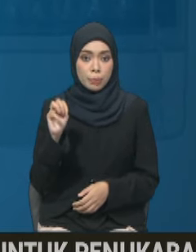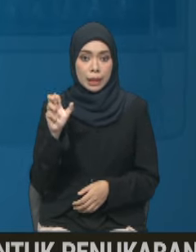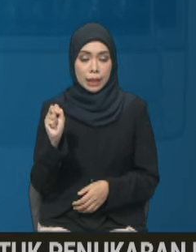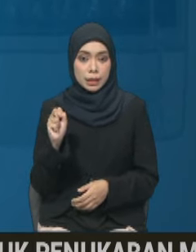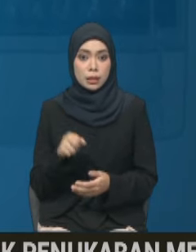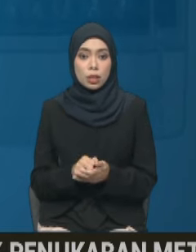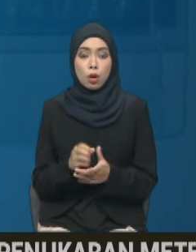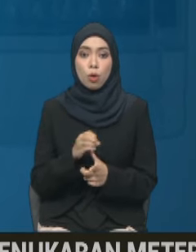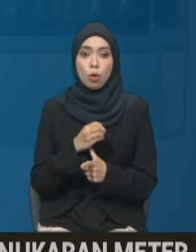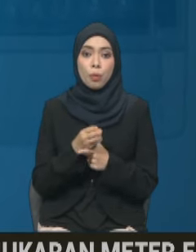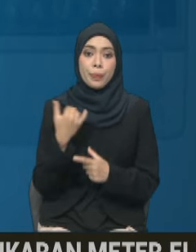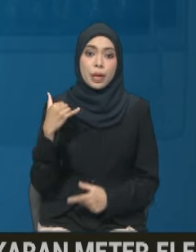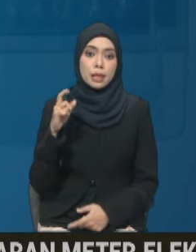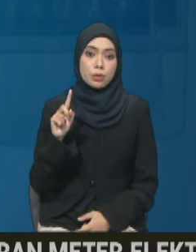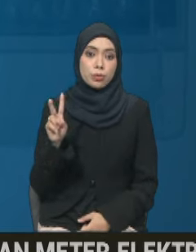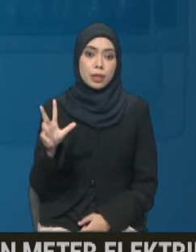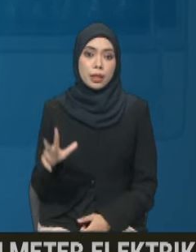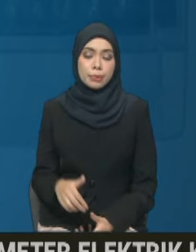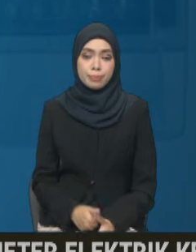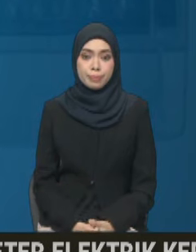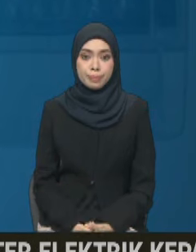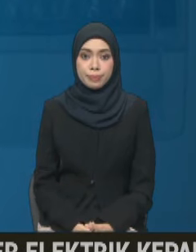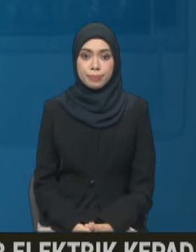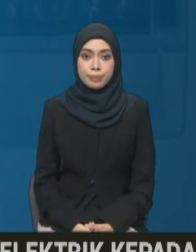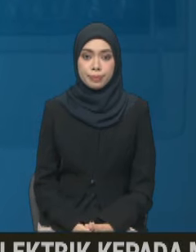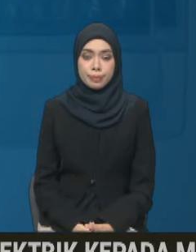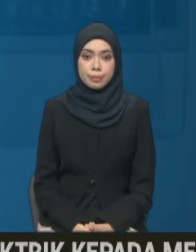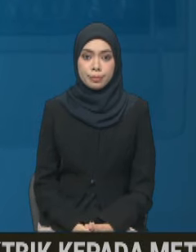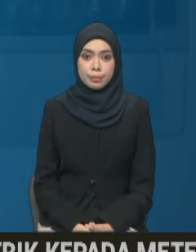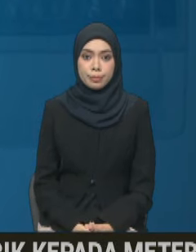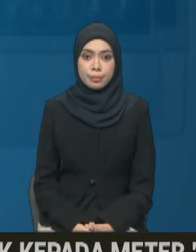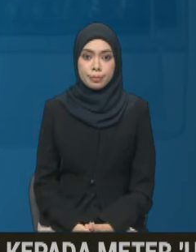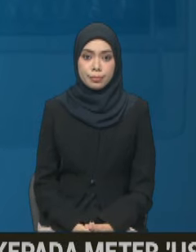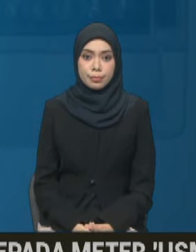contact.usms@datastream.bn atau hubungi talian Darussalam 123.